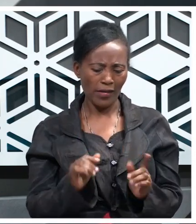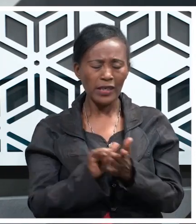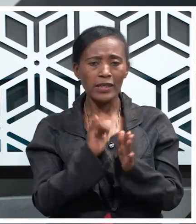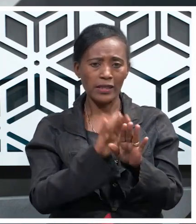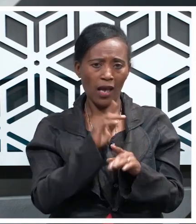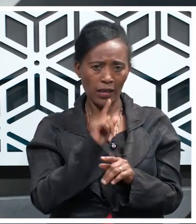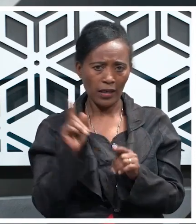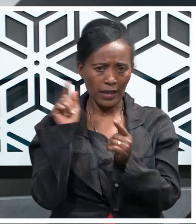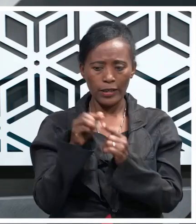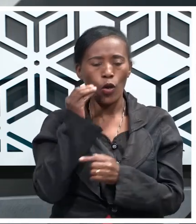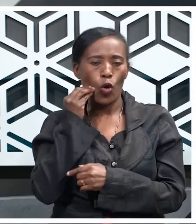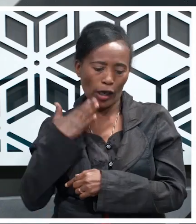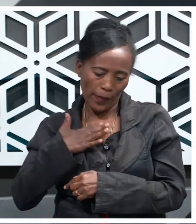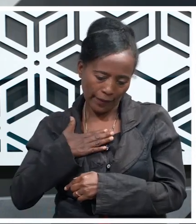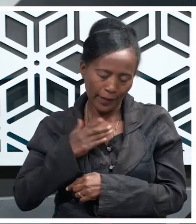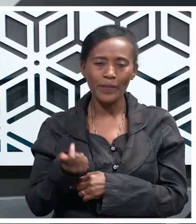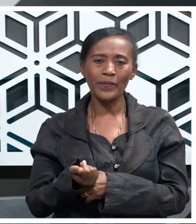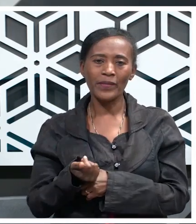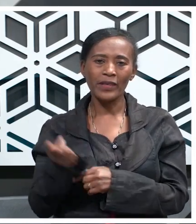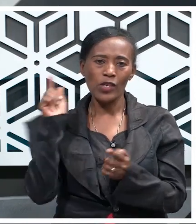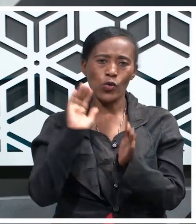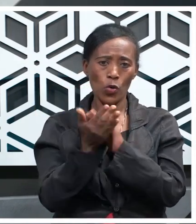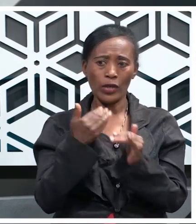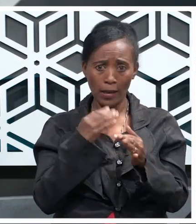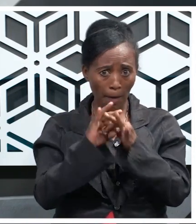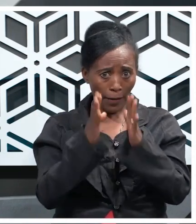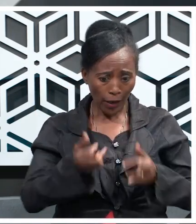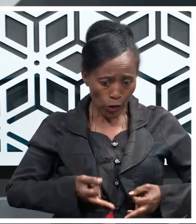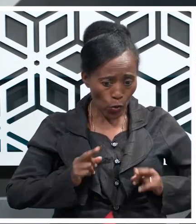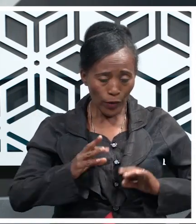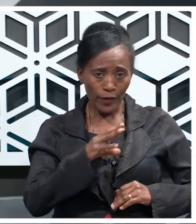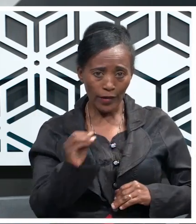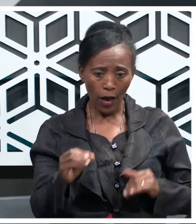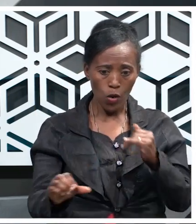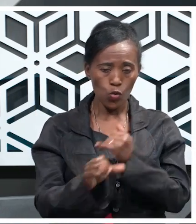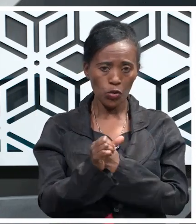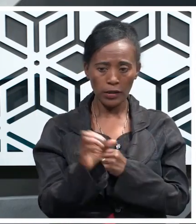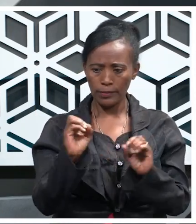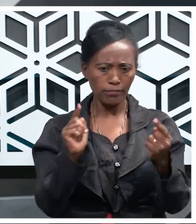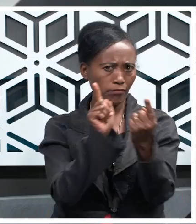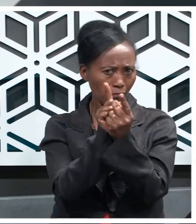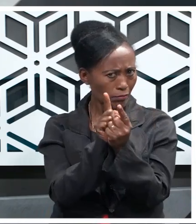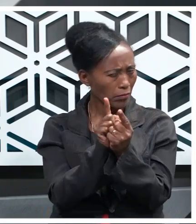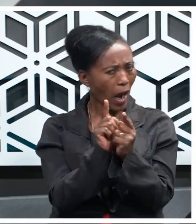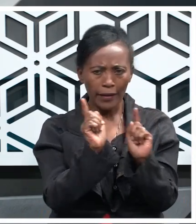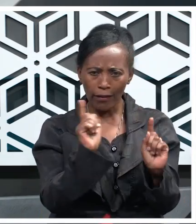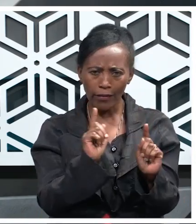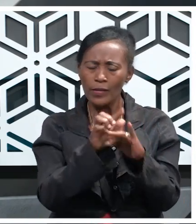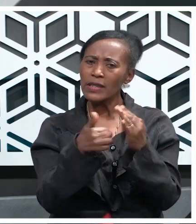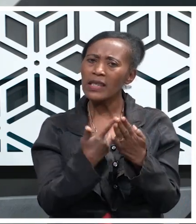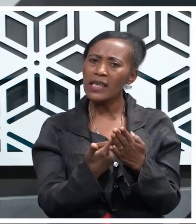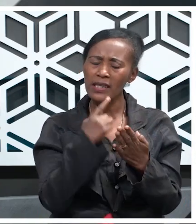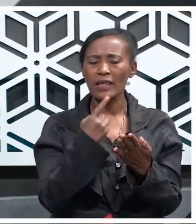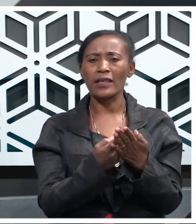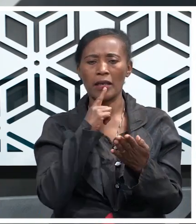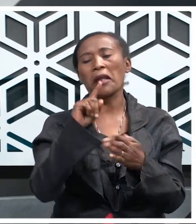ሀይ በቃ እዛ ጋ ያው እንደ ጎረቤትም እንደ የሆነ አላለ ማህበራዊ ህይወት እና ጉዳት ምንም አይገናኝም ብዬ ነው የማስበው